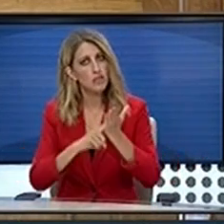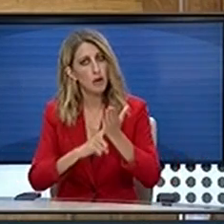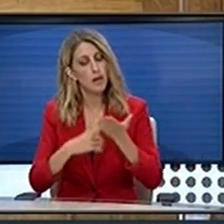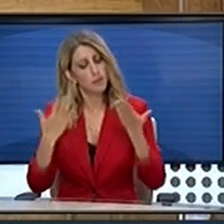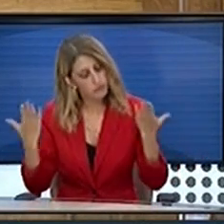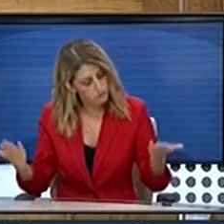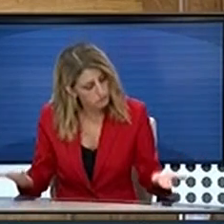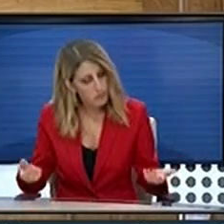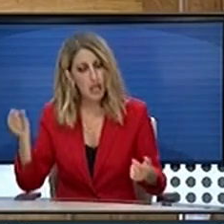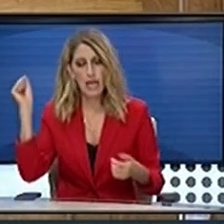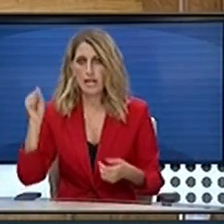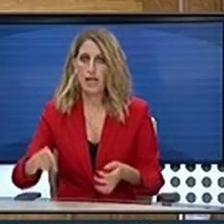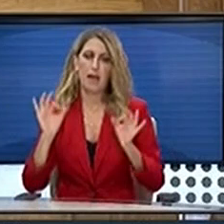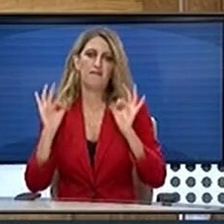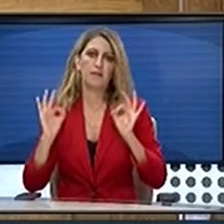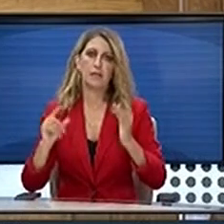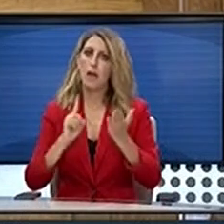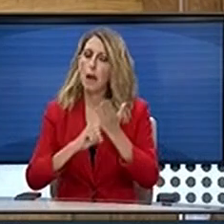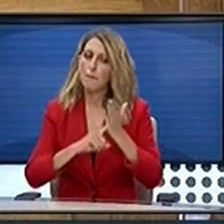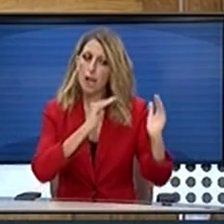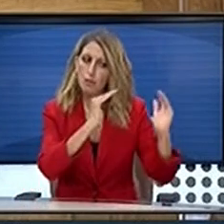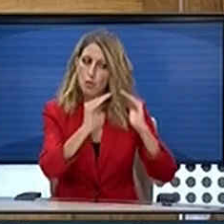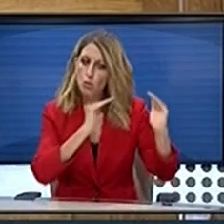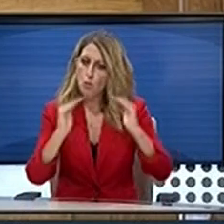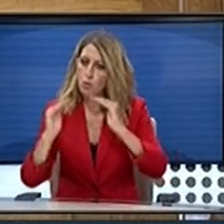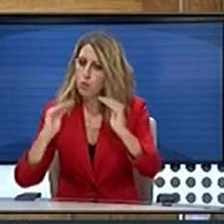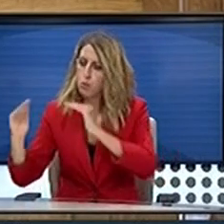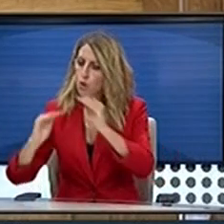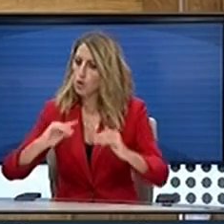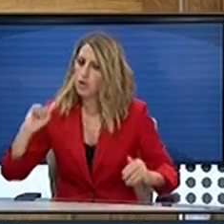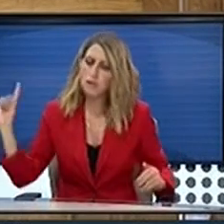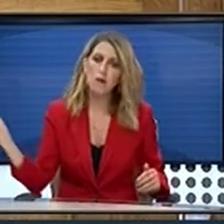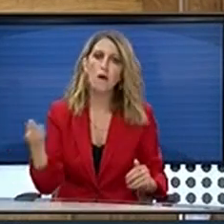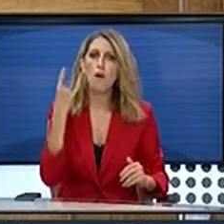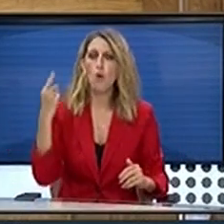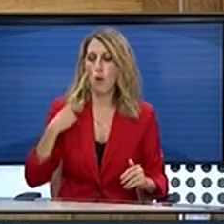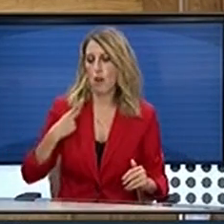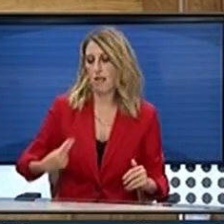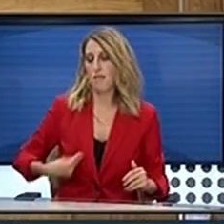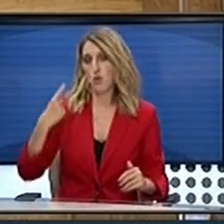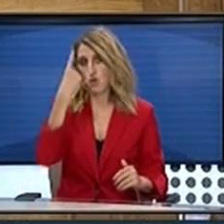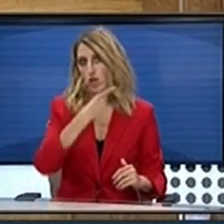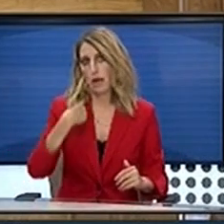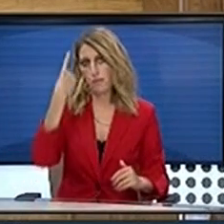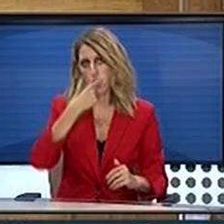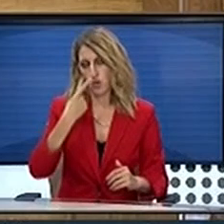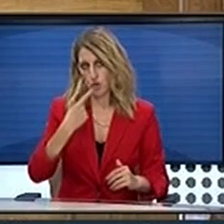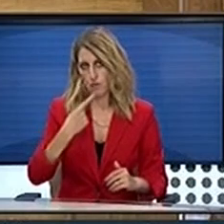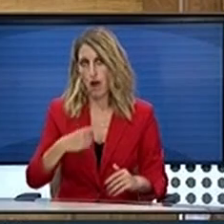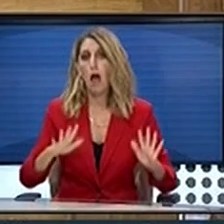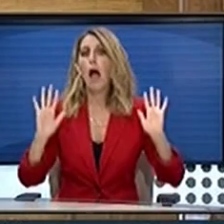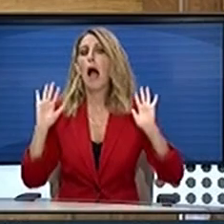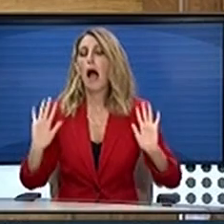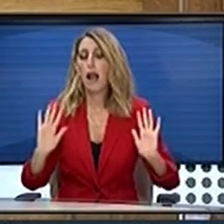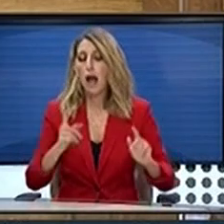προστασίας. Όμως όχι, τα δημόσια πρόσωπα δεν πρέπει να διαχωρίζονται με ασπίδα την